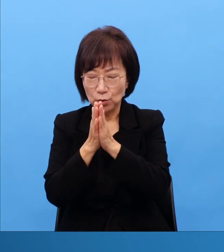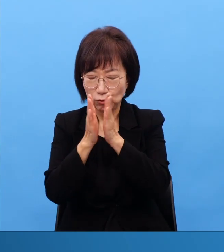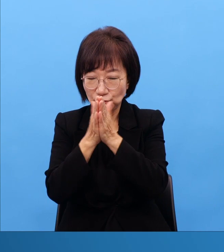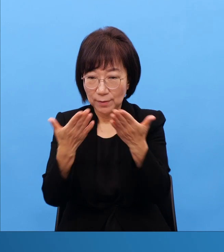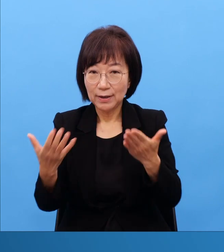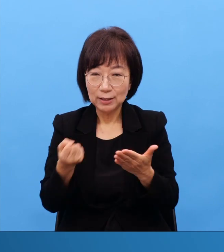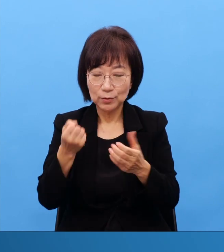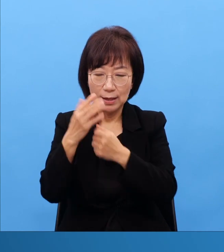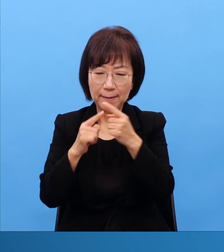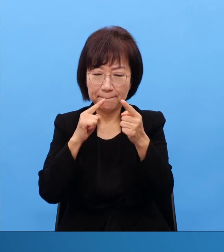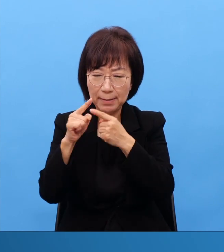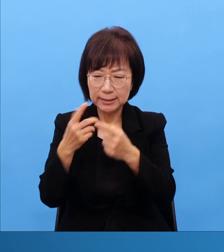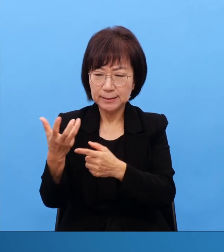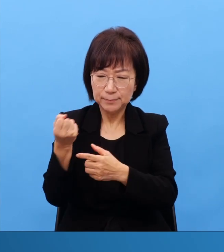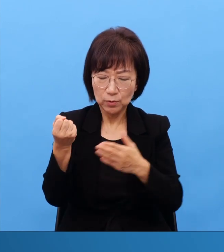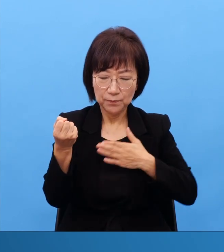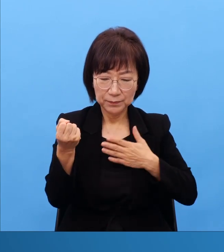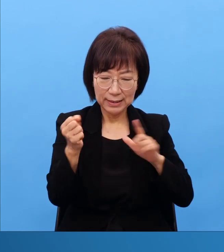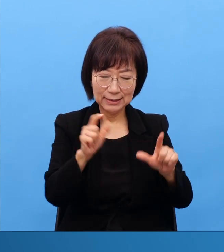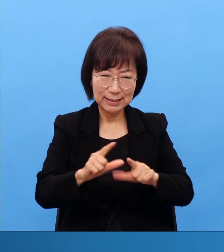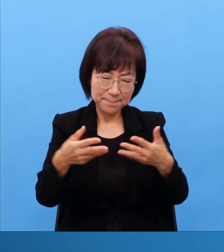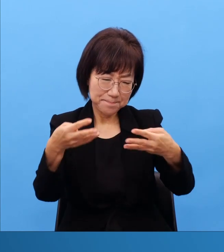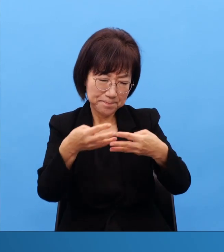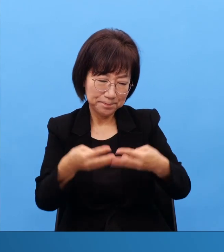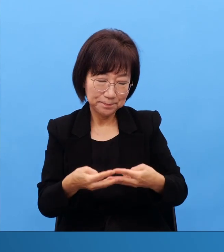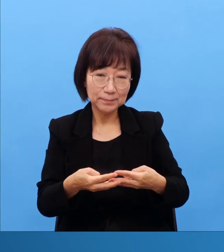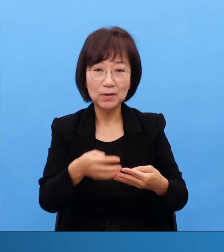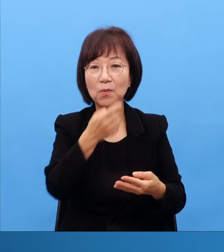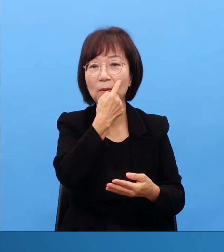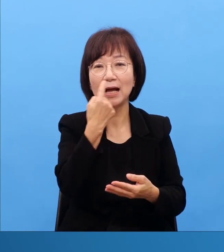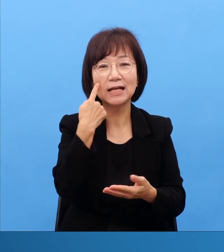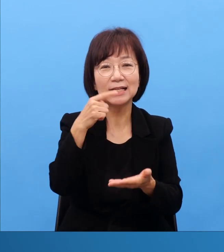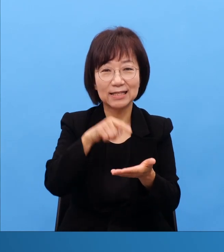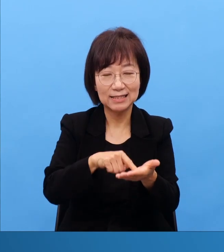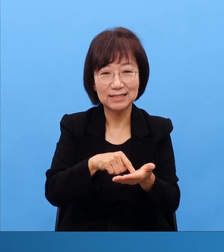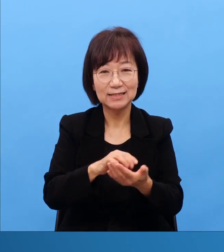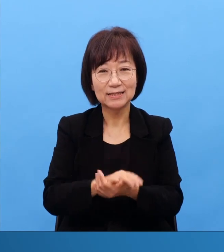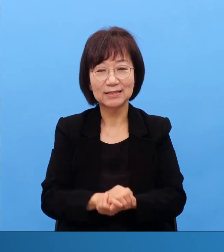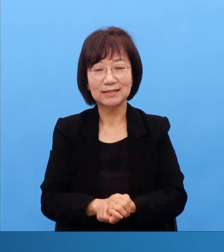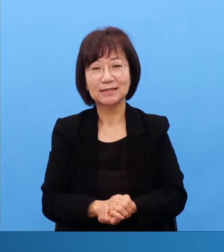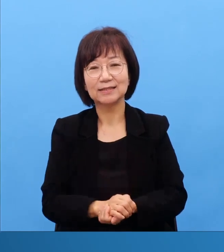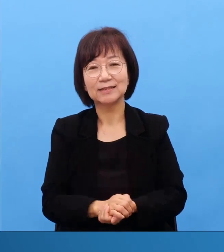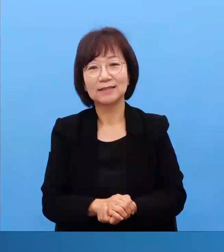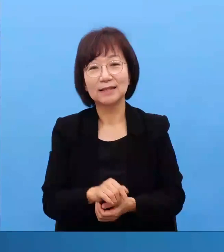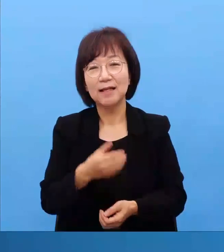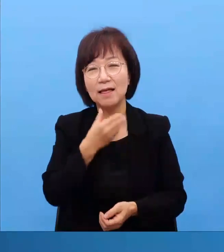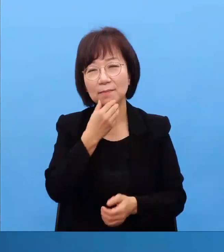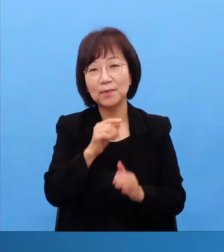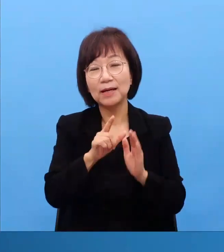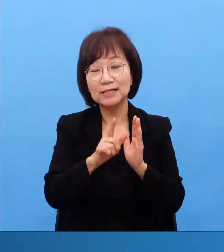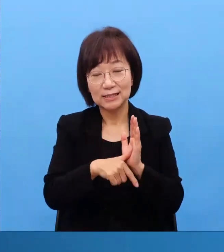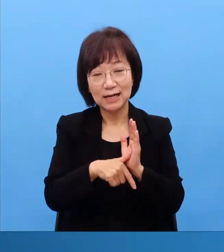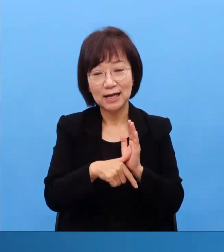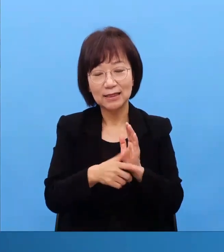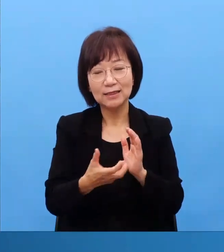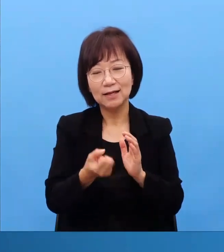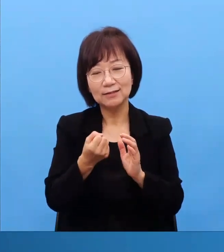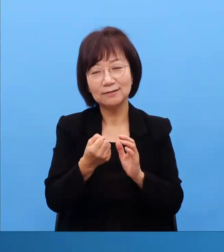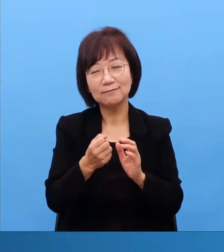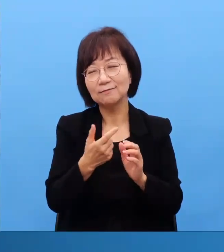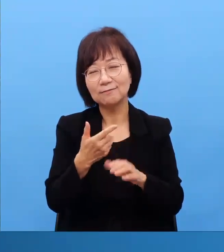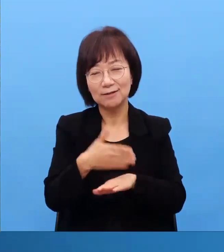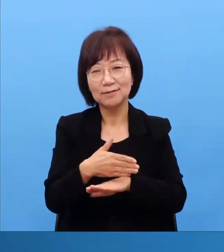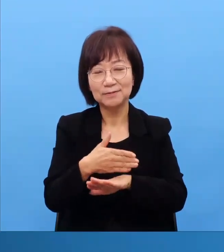내 삶을 확인한다. 삼오늘의 힘으로 되어지는 전도의 축복, 이 행복한 시간을 살게 된 것이 너무